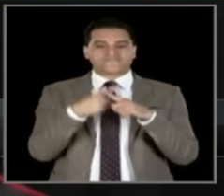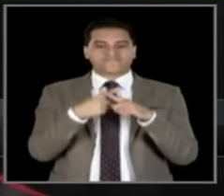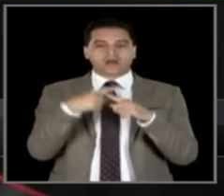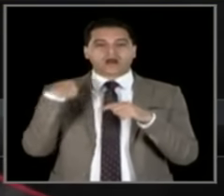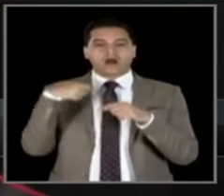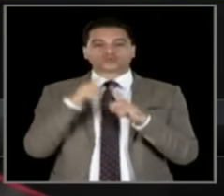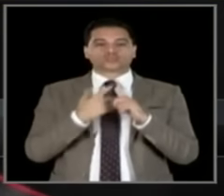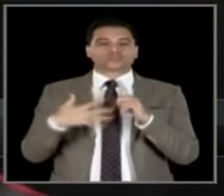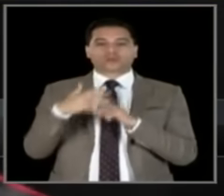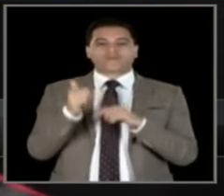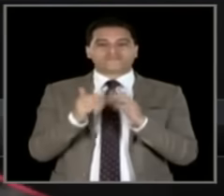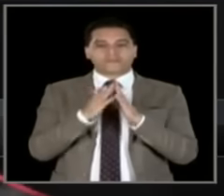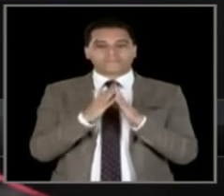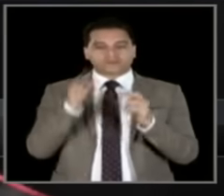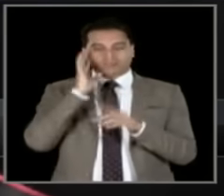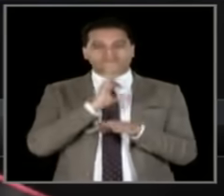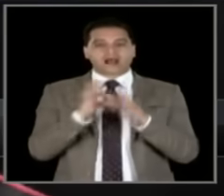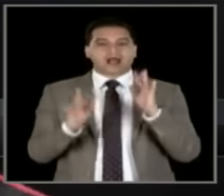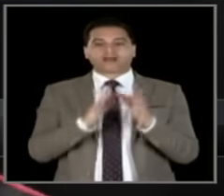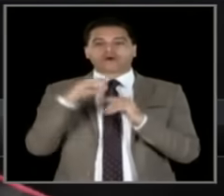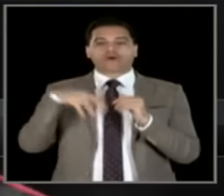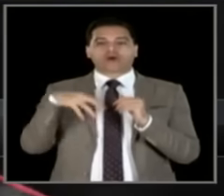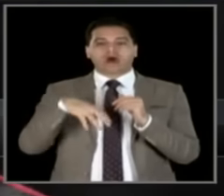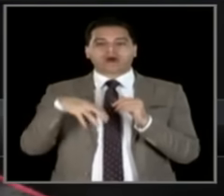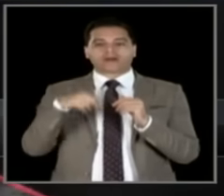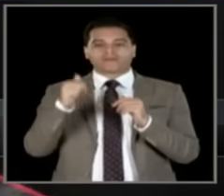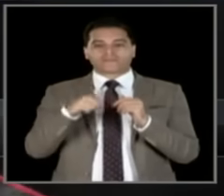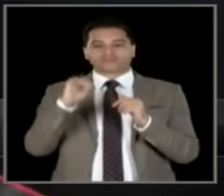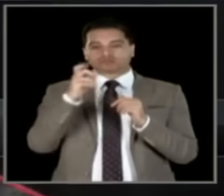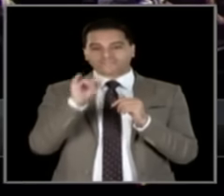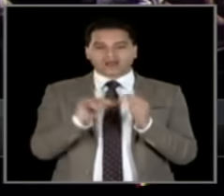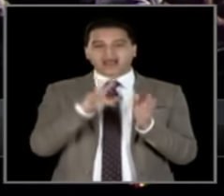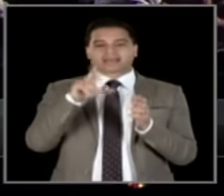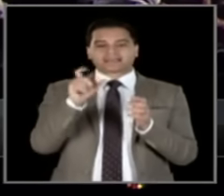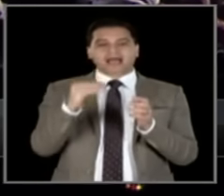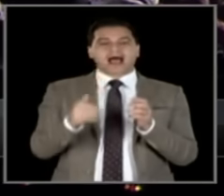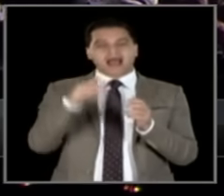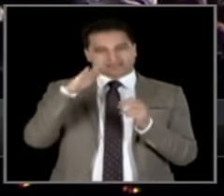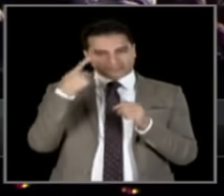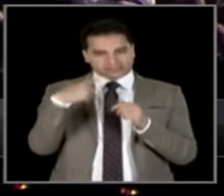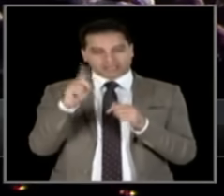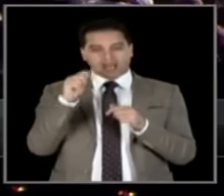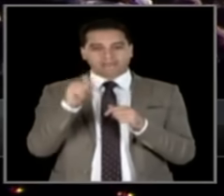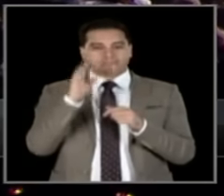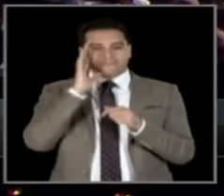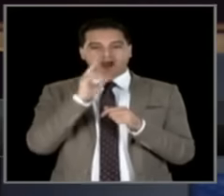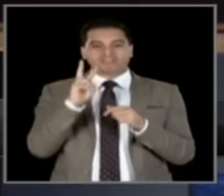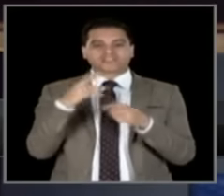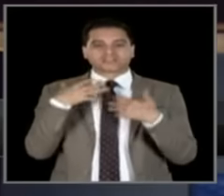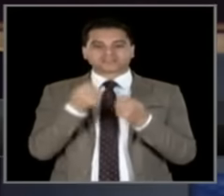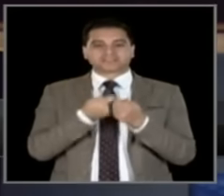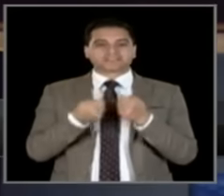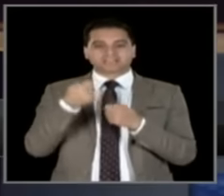وزراء لمصر حدث حريق القاهرة عام 1952؟ مصطفى النحاس. صح. ما هو البروتين الأكثر وفرة في جسم